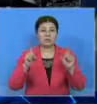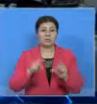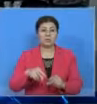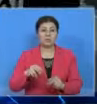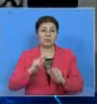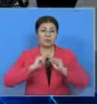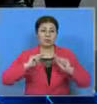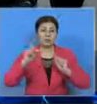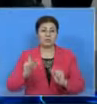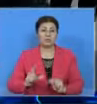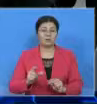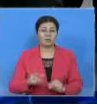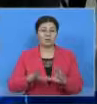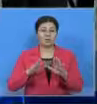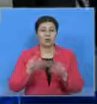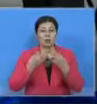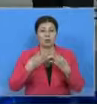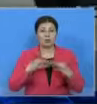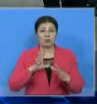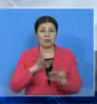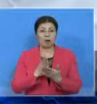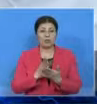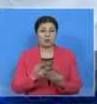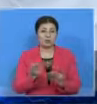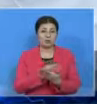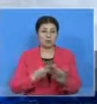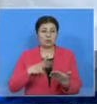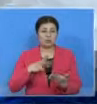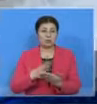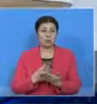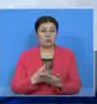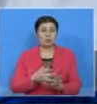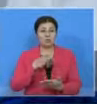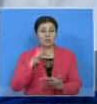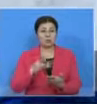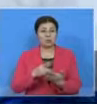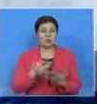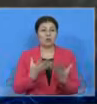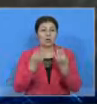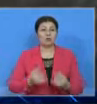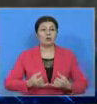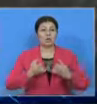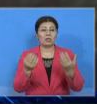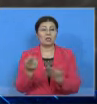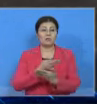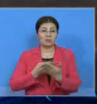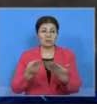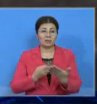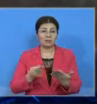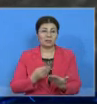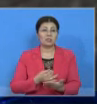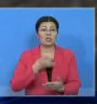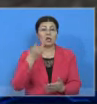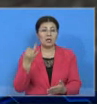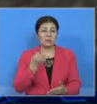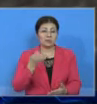береді. Бос уақытында қоғамдық орындарда сурет салады. Мерекеге орай жарты сағаттың ішінде ақтөбеліктердің портретін салып тәнті етті. Құттықтау